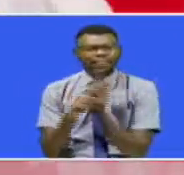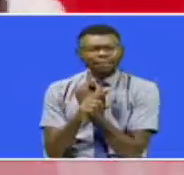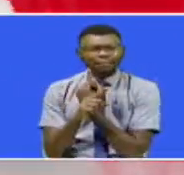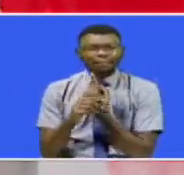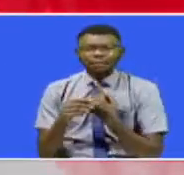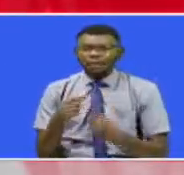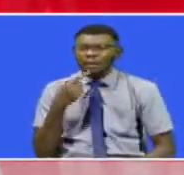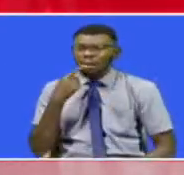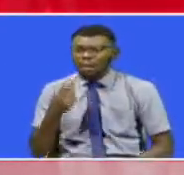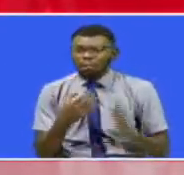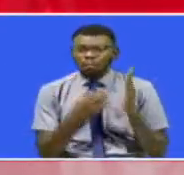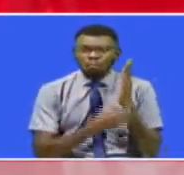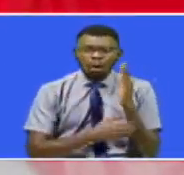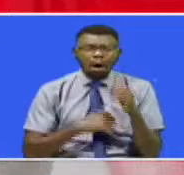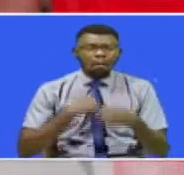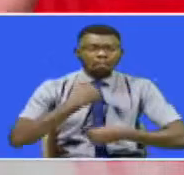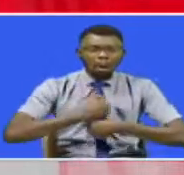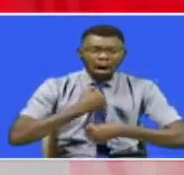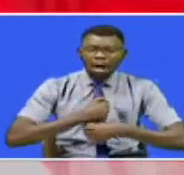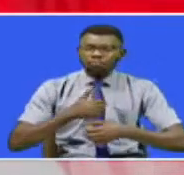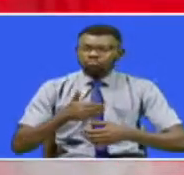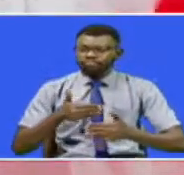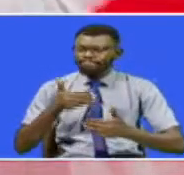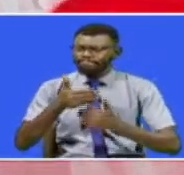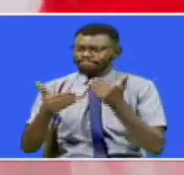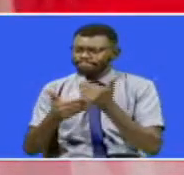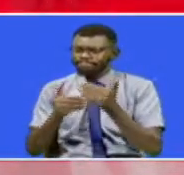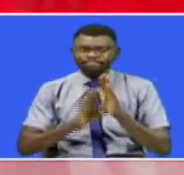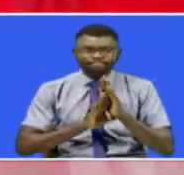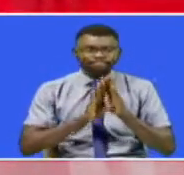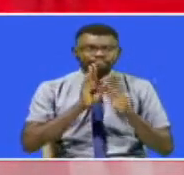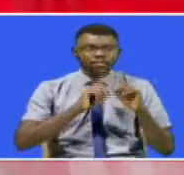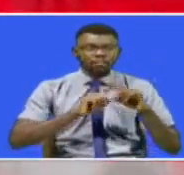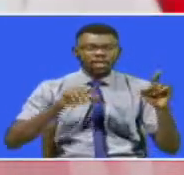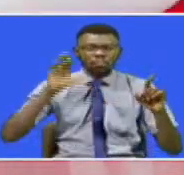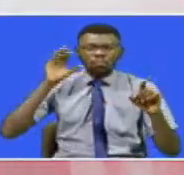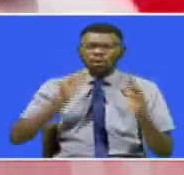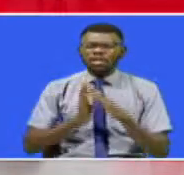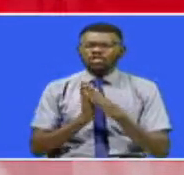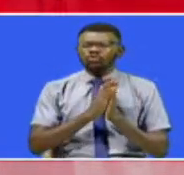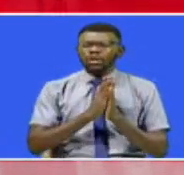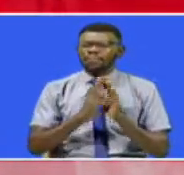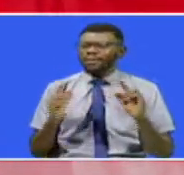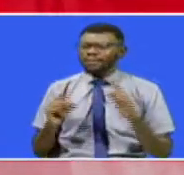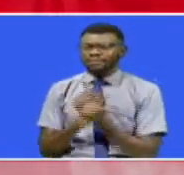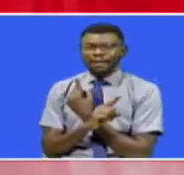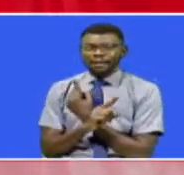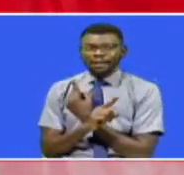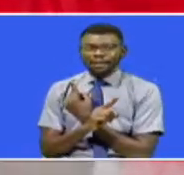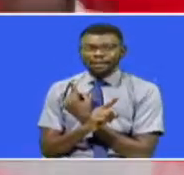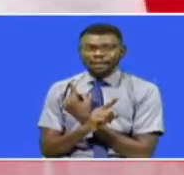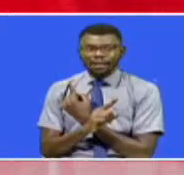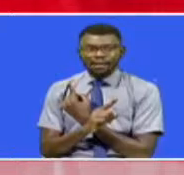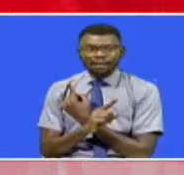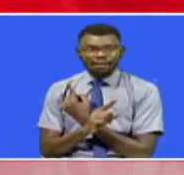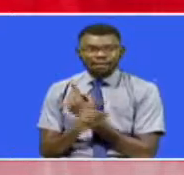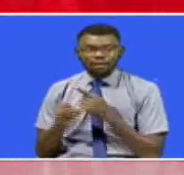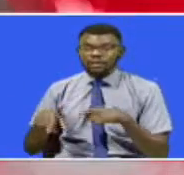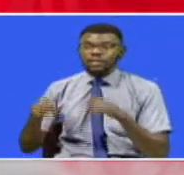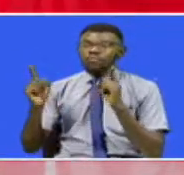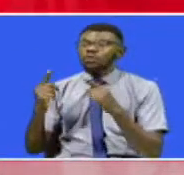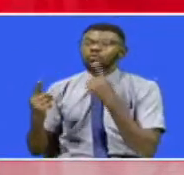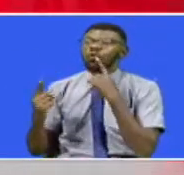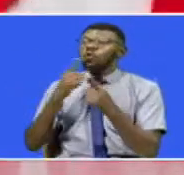maskini, nyinyi tunajenga, tumejenga hii redia, inakuja, unaenda Mombasa unaambia wale, na usemi ni nani,